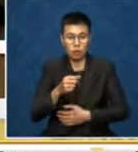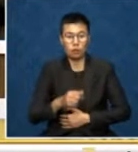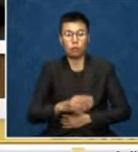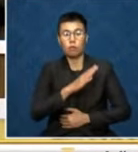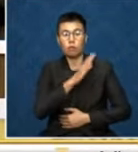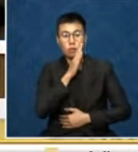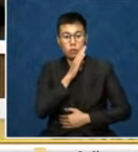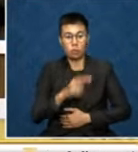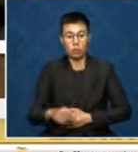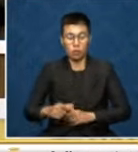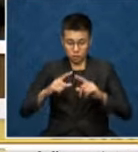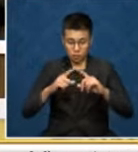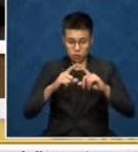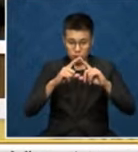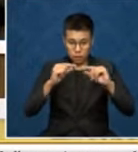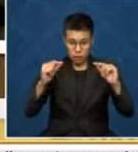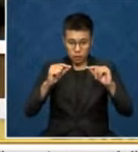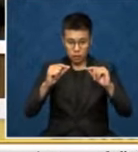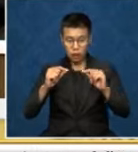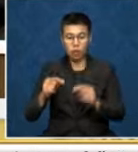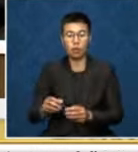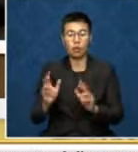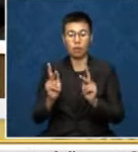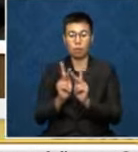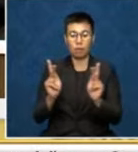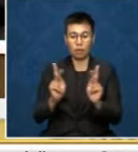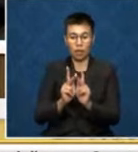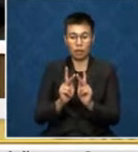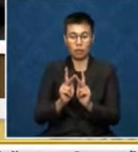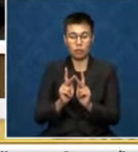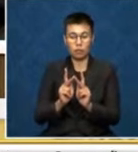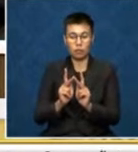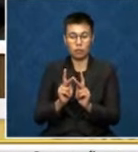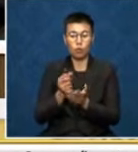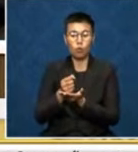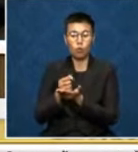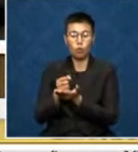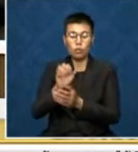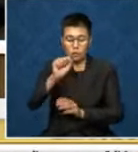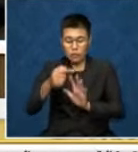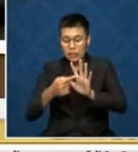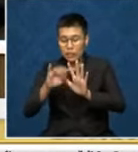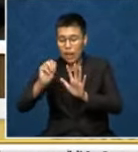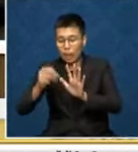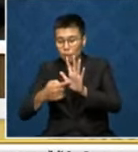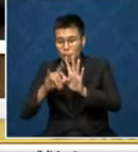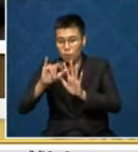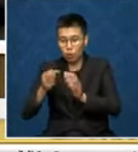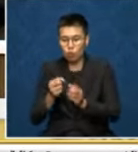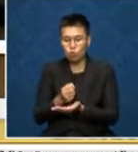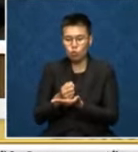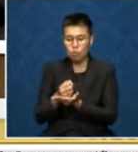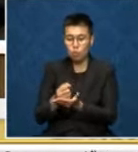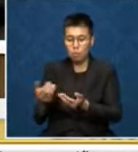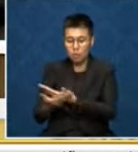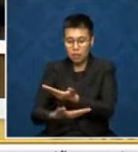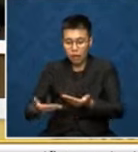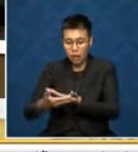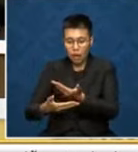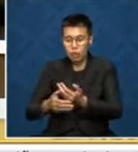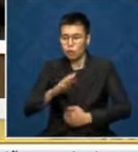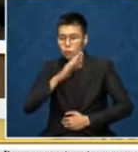เรื่องมันอยู่ในกรรมาธิการสามัญก็ส่งให้กรรมาธิการสามัญพิจารณาดีกว่ากรรมาธิการสามัญถ้าท่านทำไม่ไหวก็ตั้งอนุ